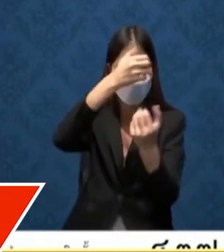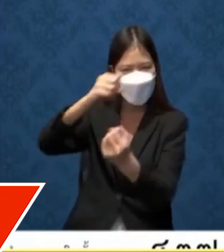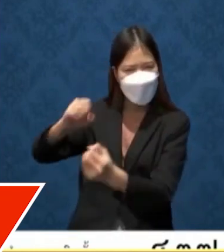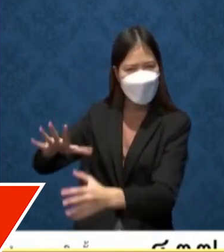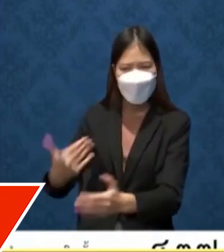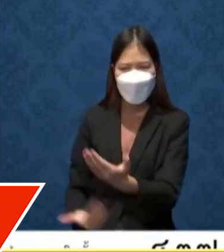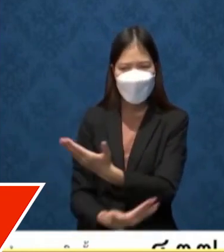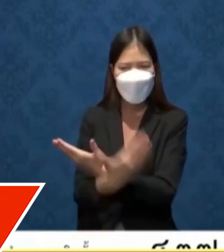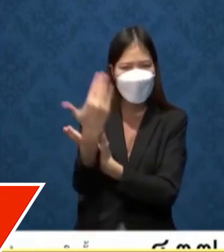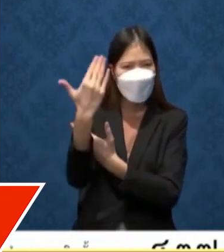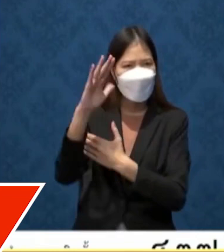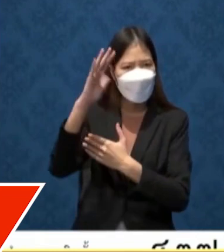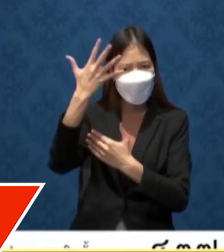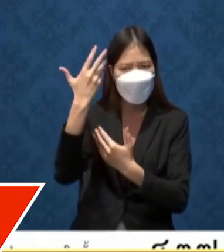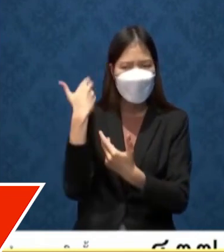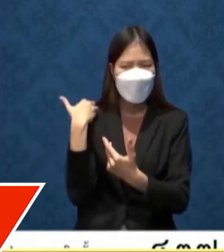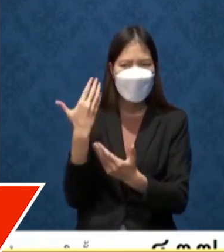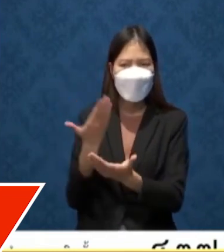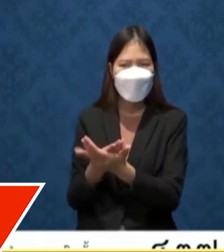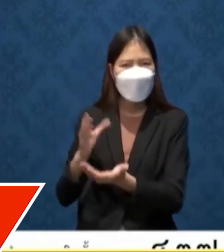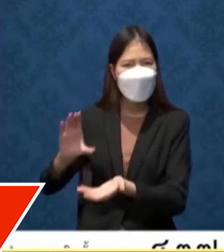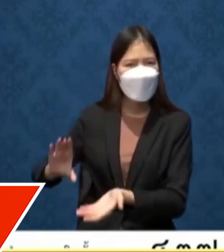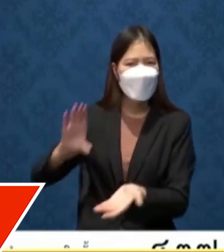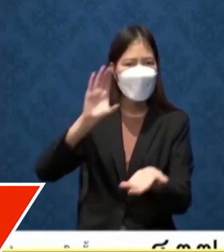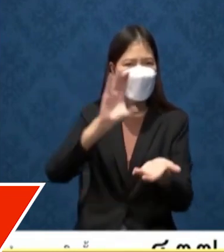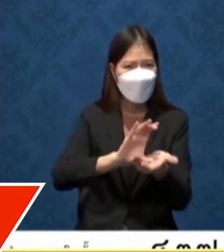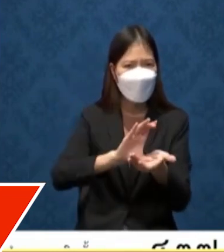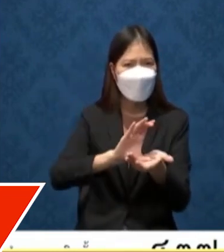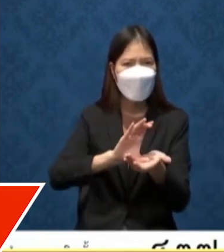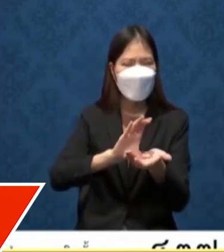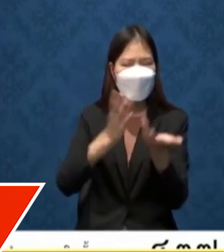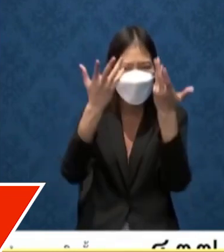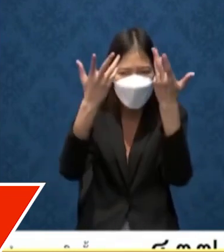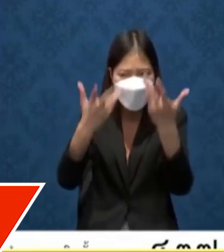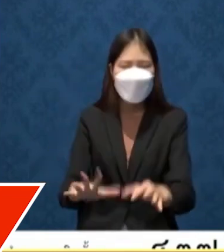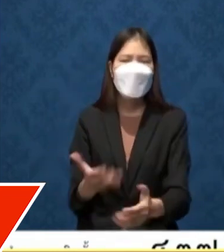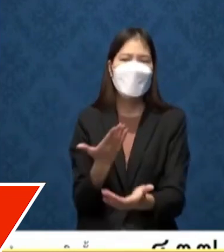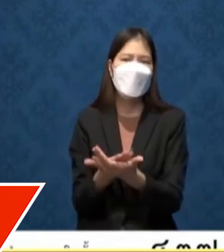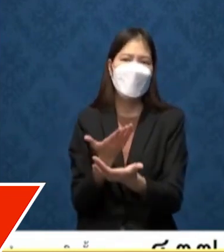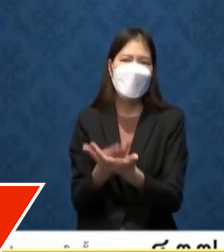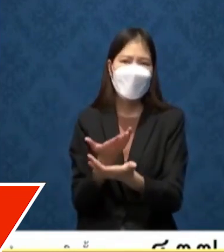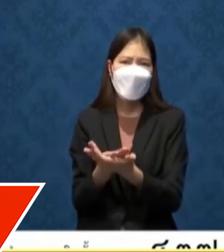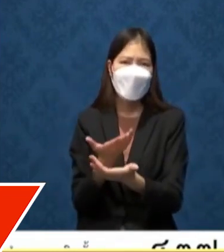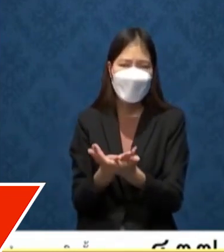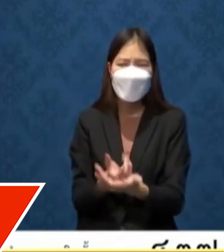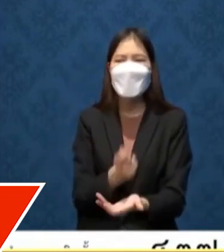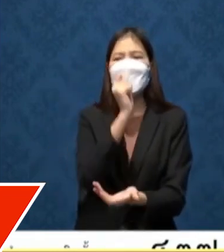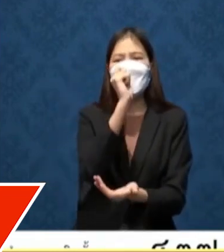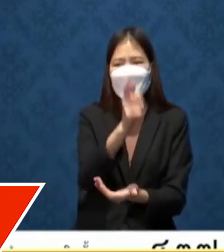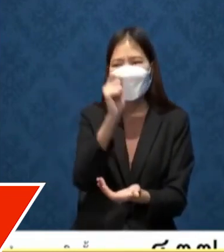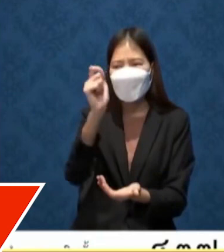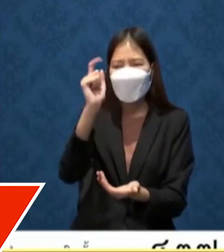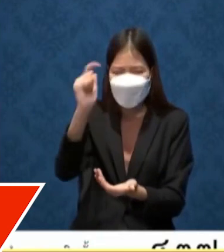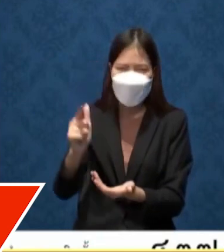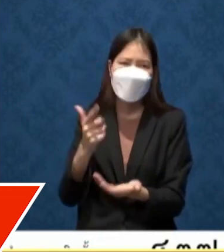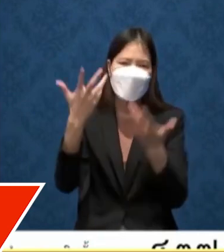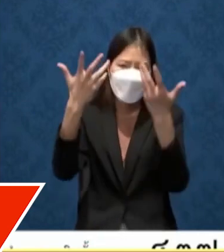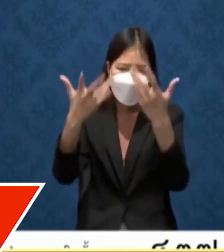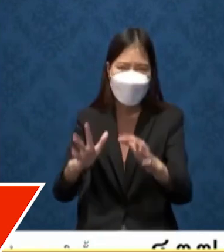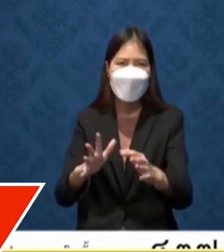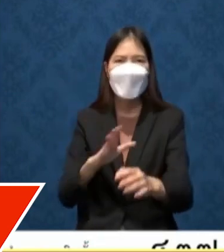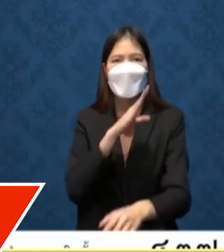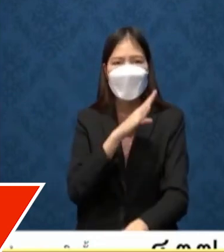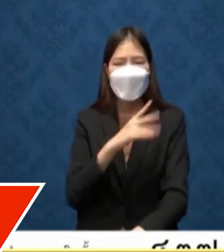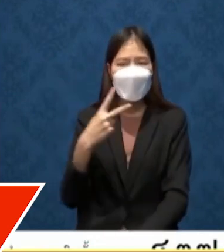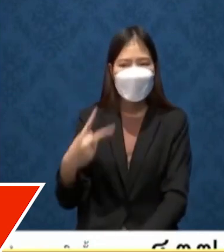ามีโอกาสได้รับทุนแม้แต่น้อยทั้งที่เงินที่นำมาเป็นทุนก็มาจากที่พวกเขาจ่ายไปและถ้าเราตัดอนุมา